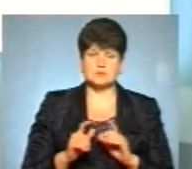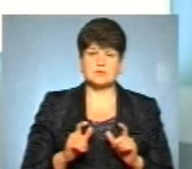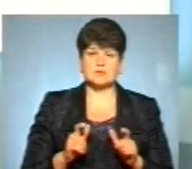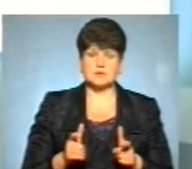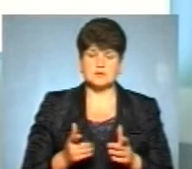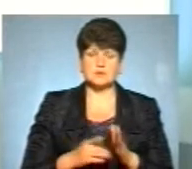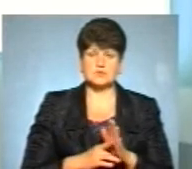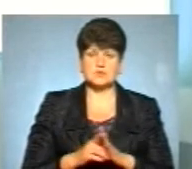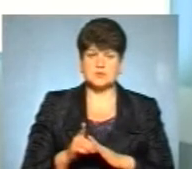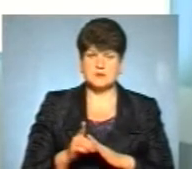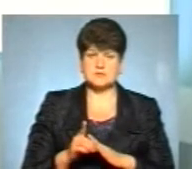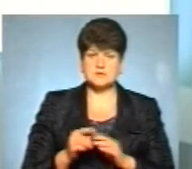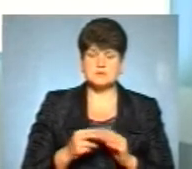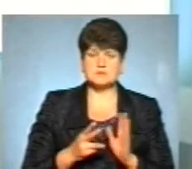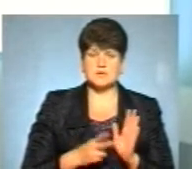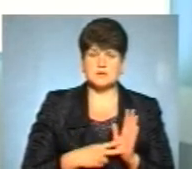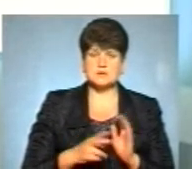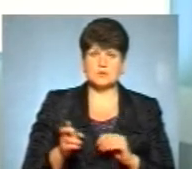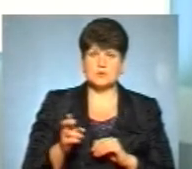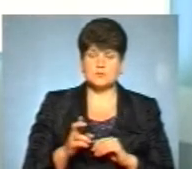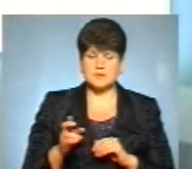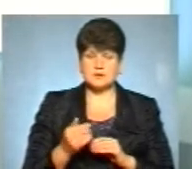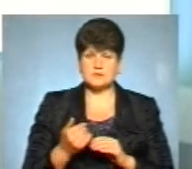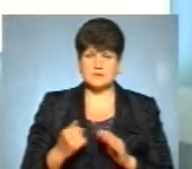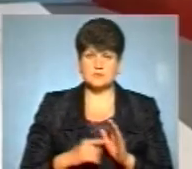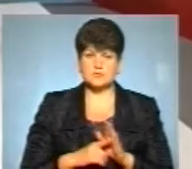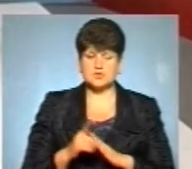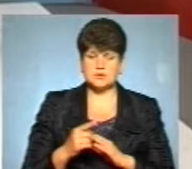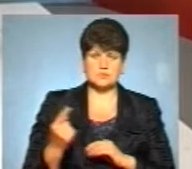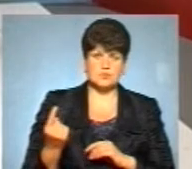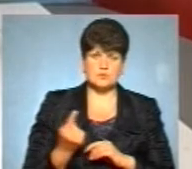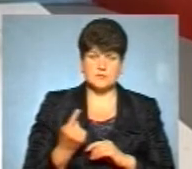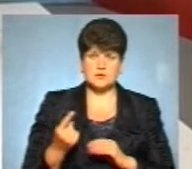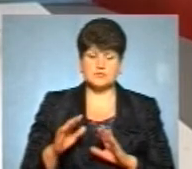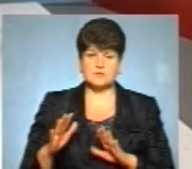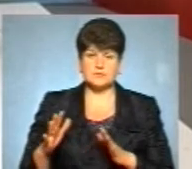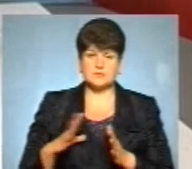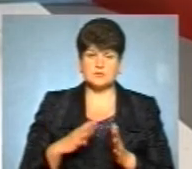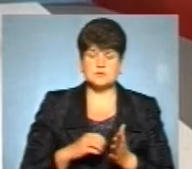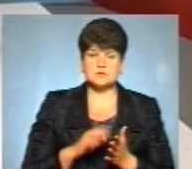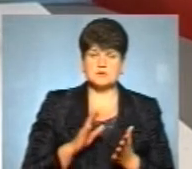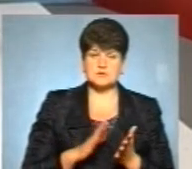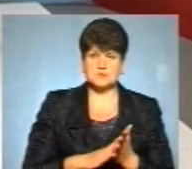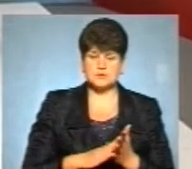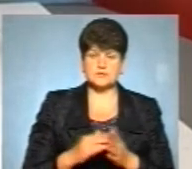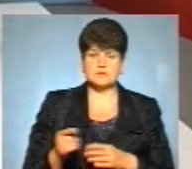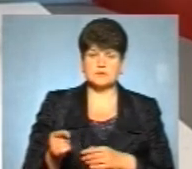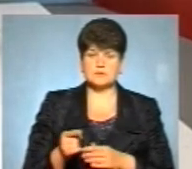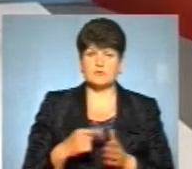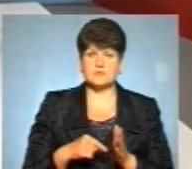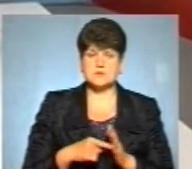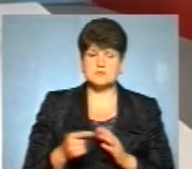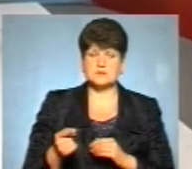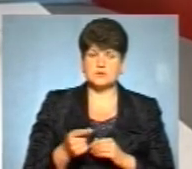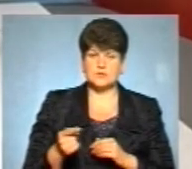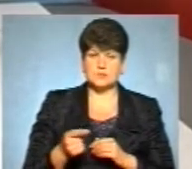який починався з 17 березня, і від початку першого випадку, який був зареєстрований в місті Тернополі,